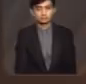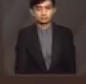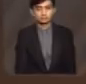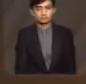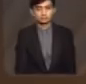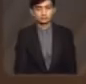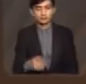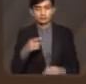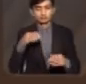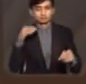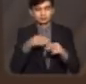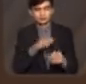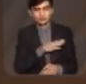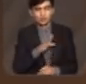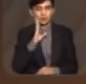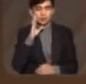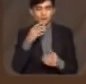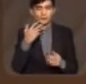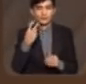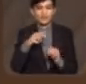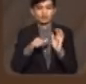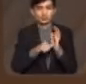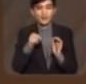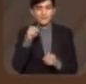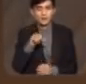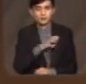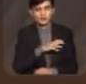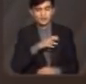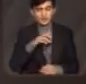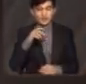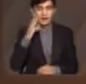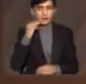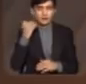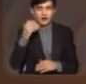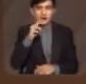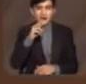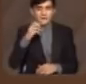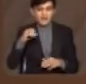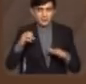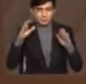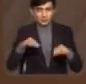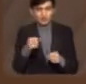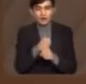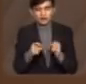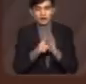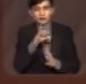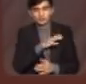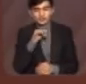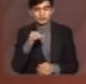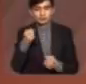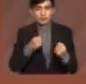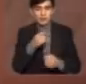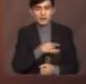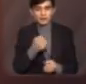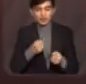наезд произошел утром 26 августа у одного из алматинских кафе завязалась драка судя по видео белая иномарка